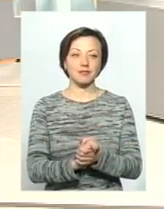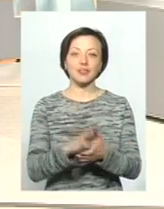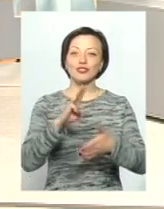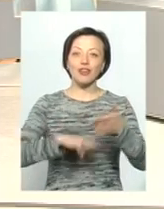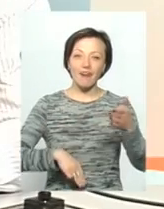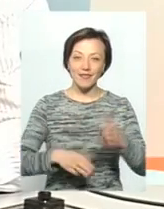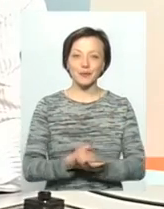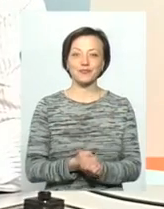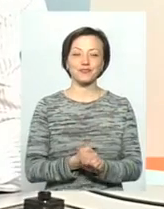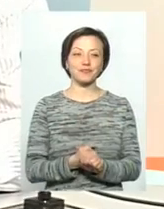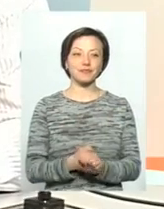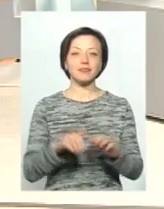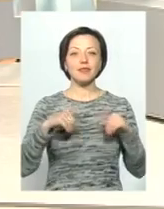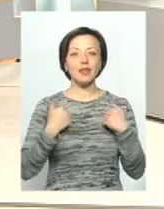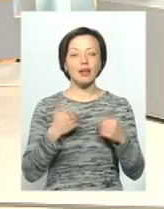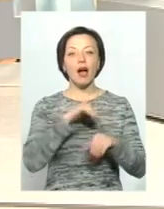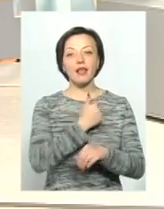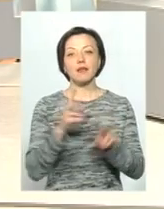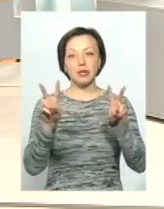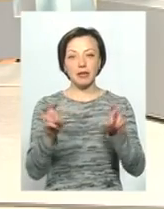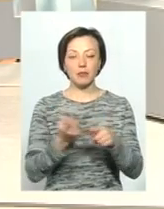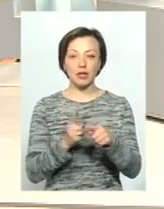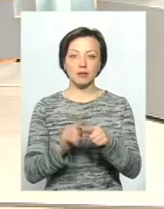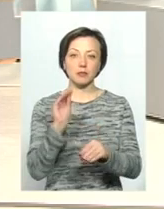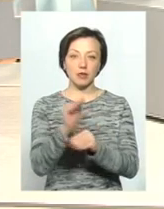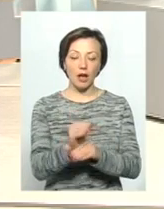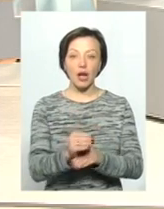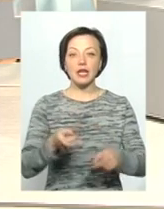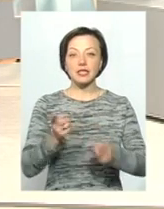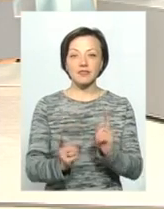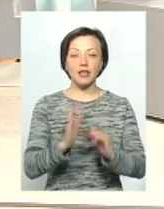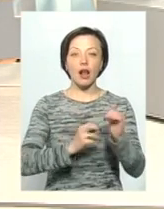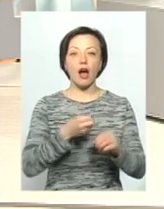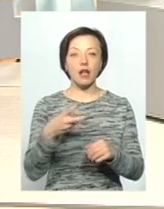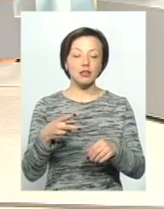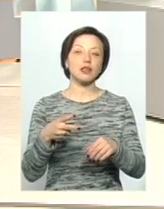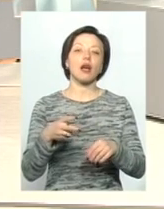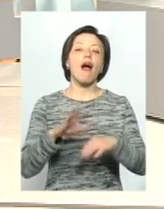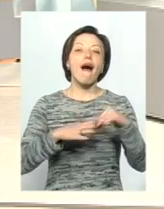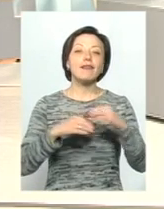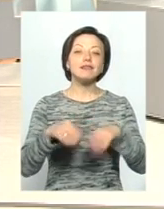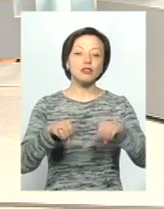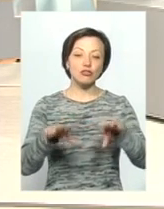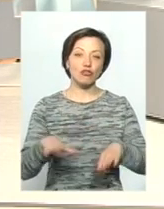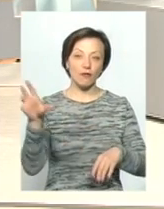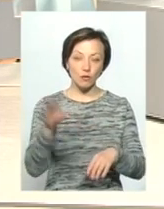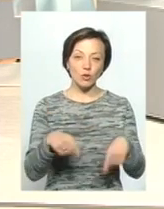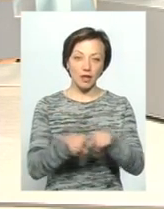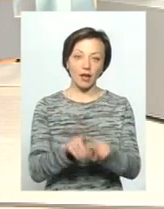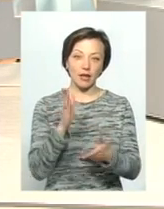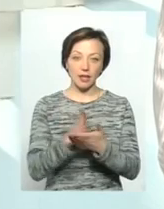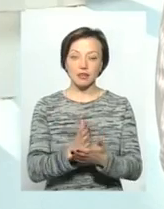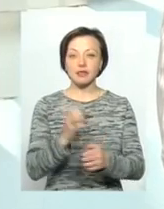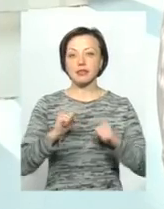Ну, я хотел бы в эту тему тоже добавить. Действительно, кадры решают все, так оно и есть. Ну, мы видим, стараемся и у себя